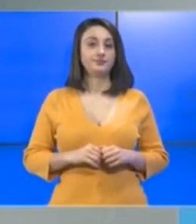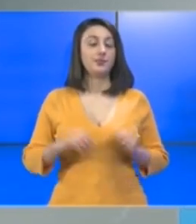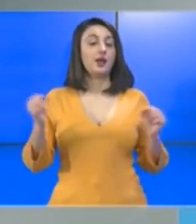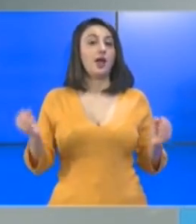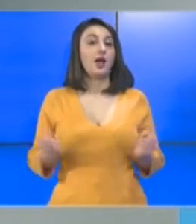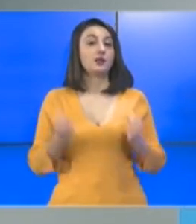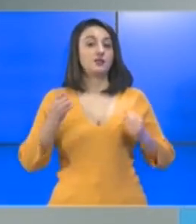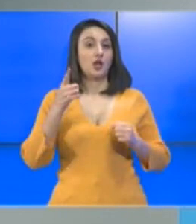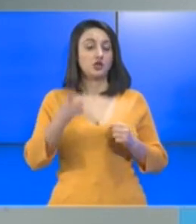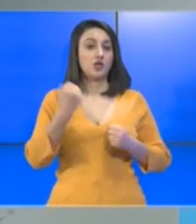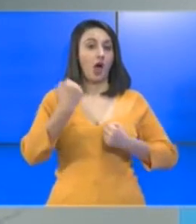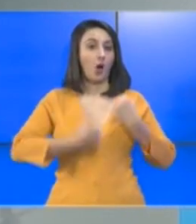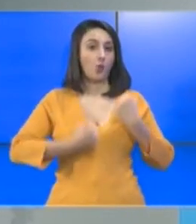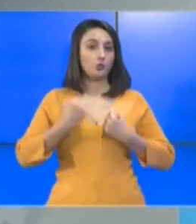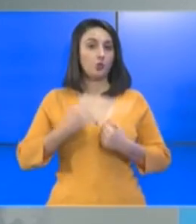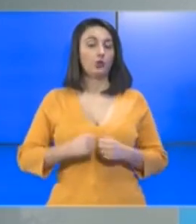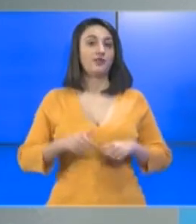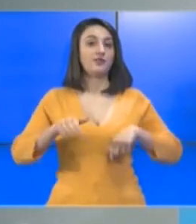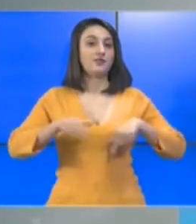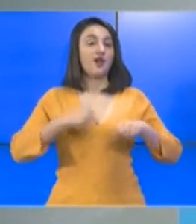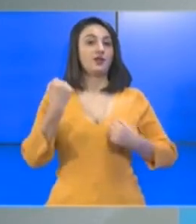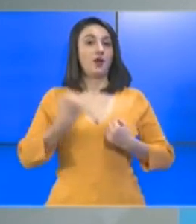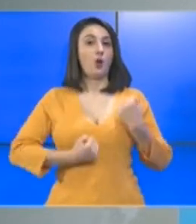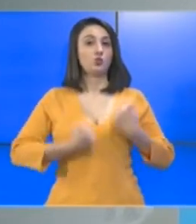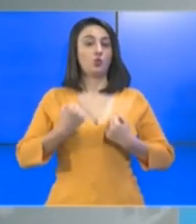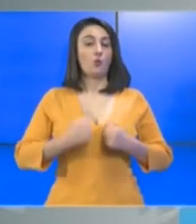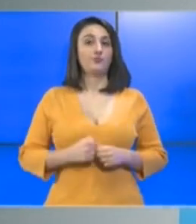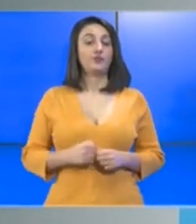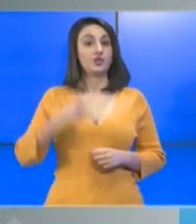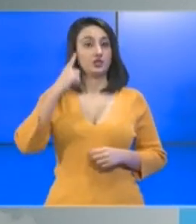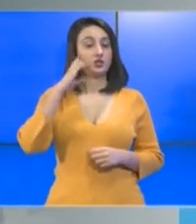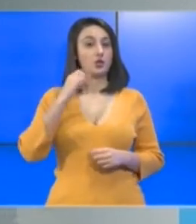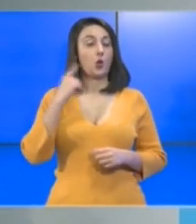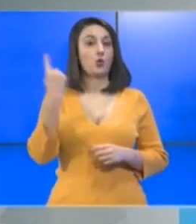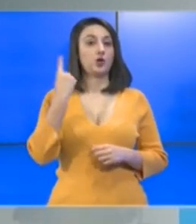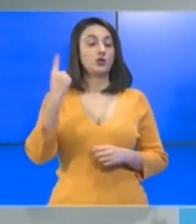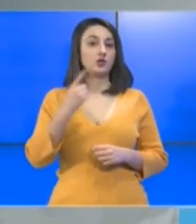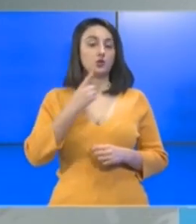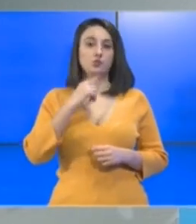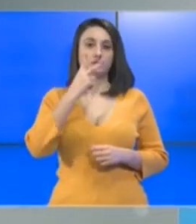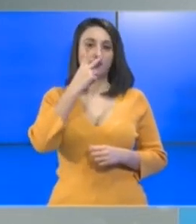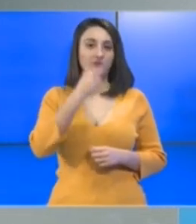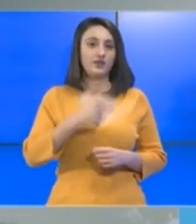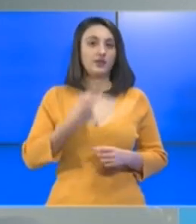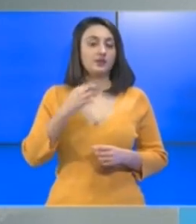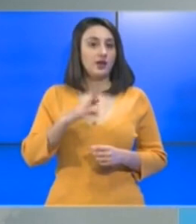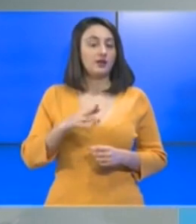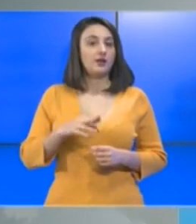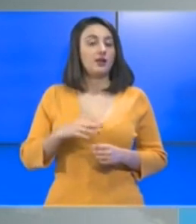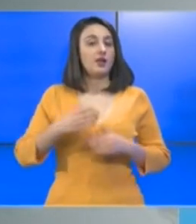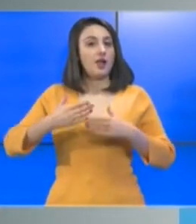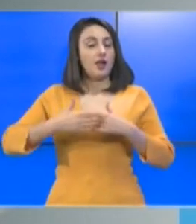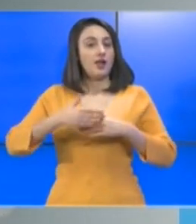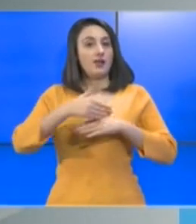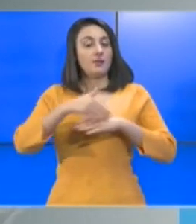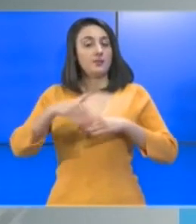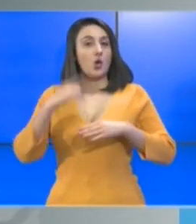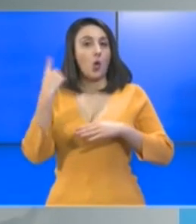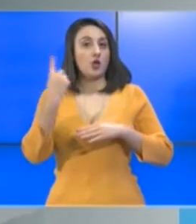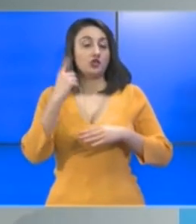activitatea aceasta auto, hai să spunem traficul auto, să știți că în oraș el nu prea se vede, dar la limitele